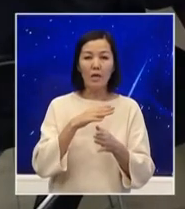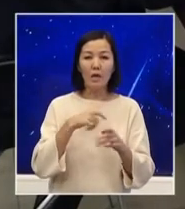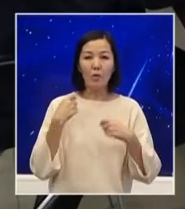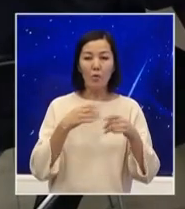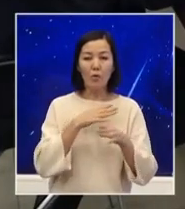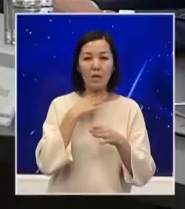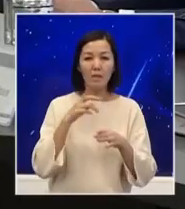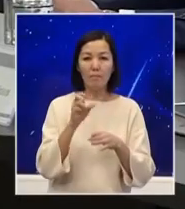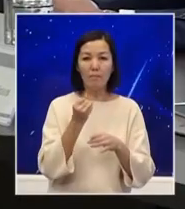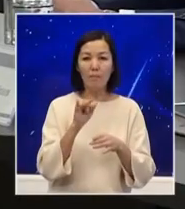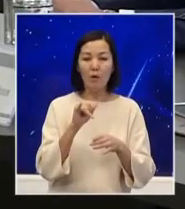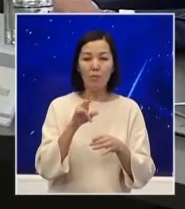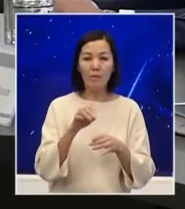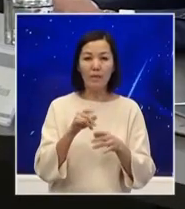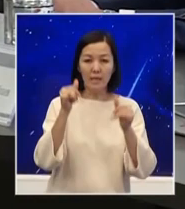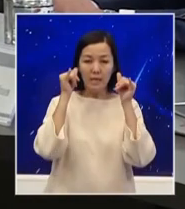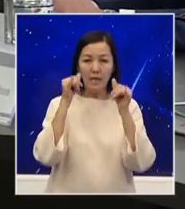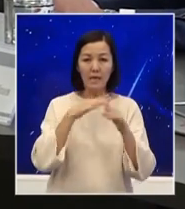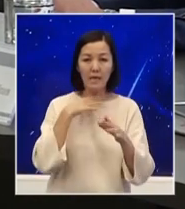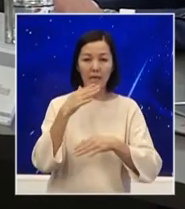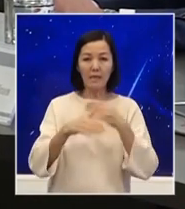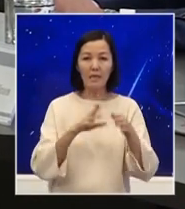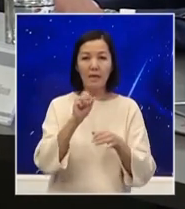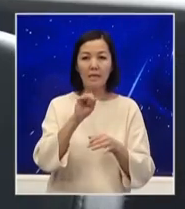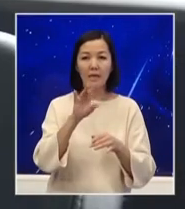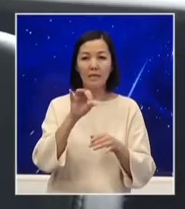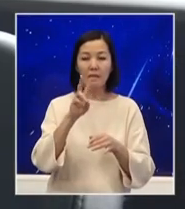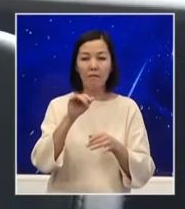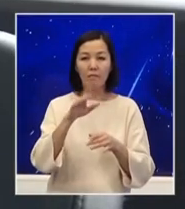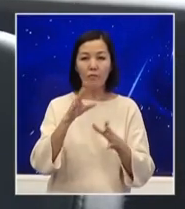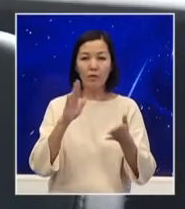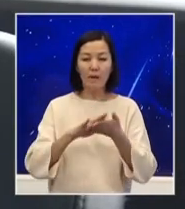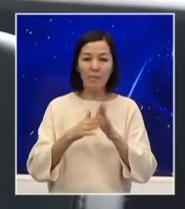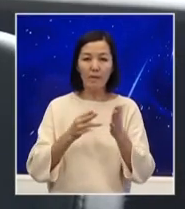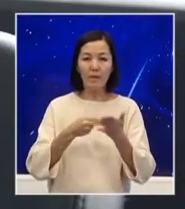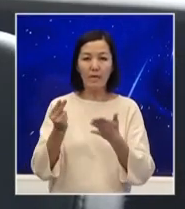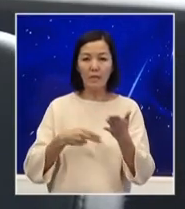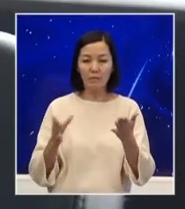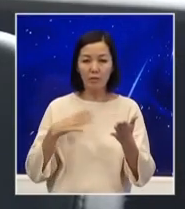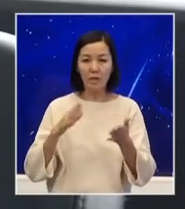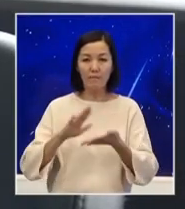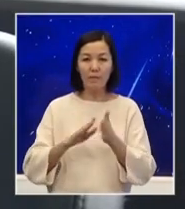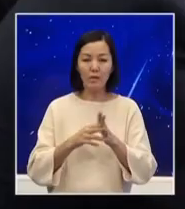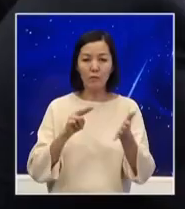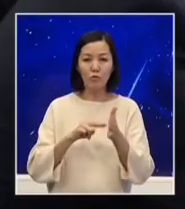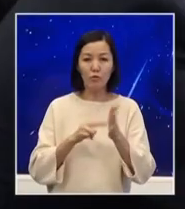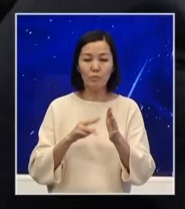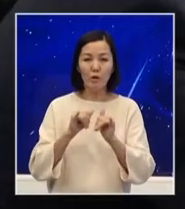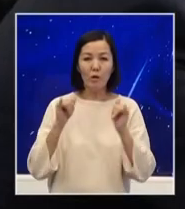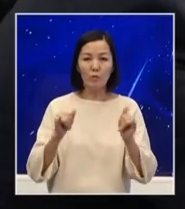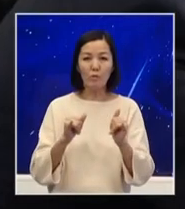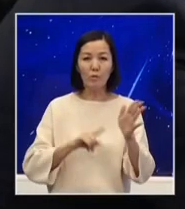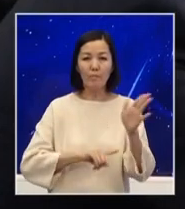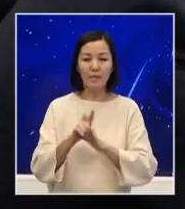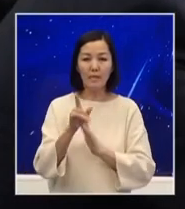өндіретін Бауман, ірі қара етін өңдейтін Tyson Food компанияларымен келісім шарт жасалған. Мақсатты меже өңірдің өркендеуіне жол